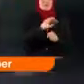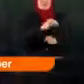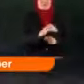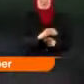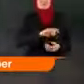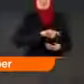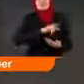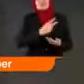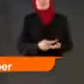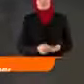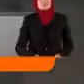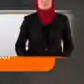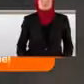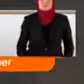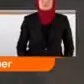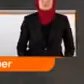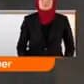bunu tut